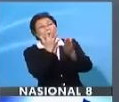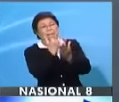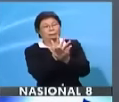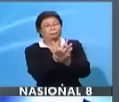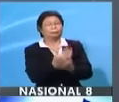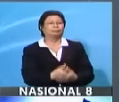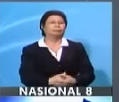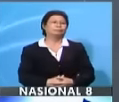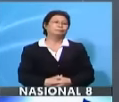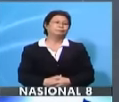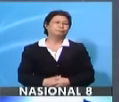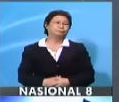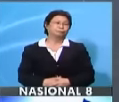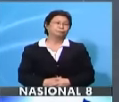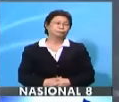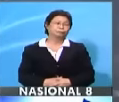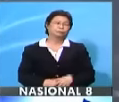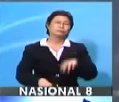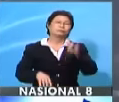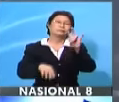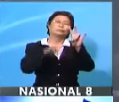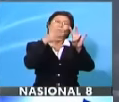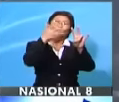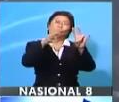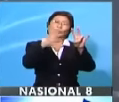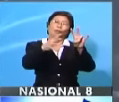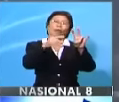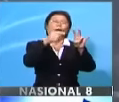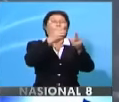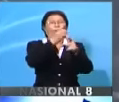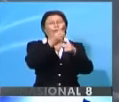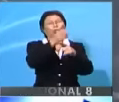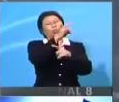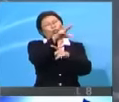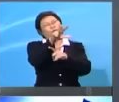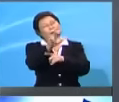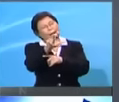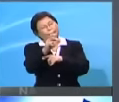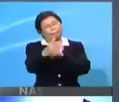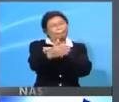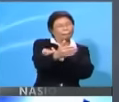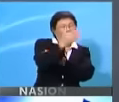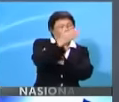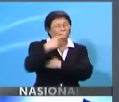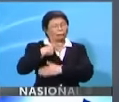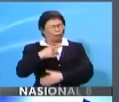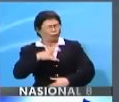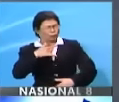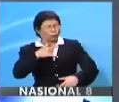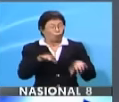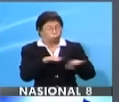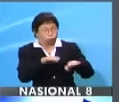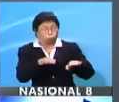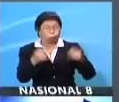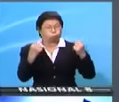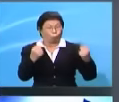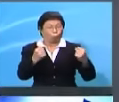Dalam jam 7:15 ke 7:30, tiba-tiba ada gegaran yang kuat.